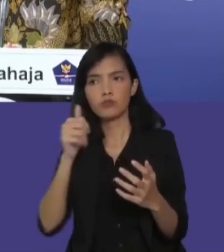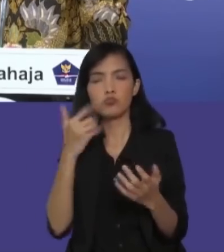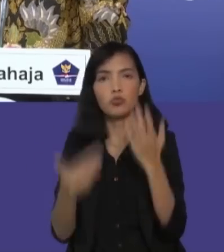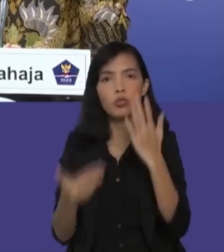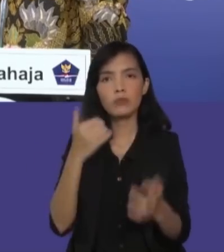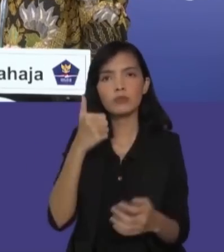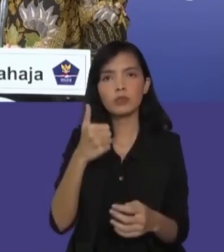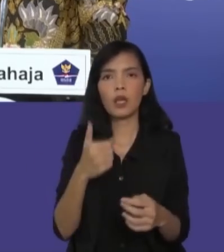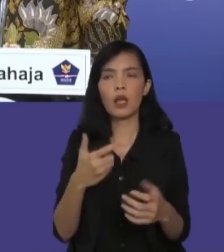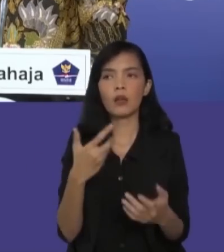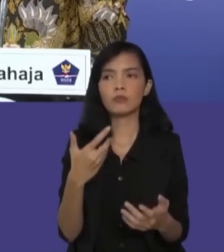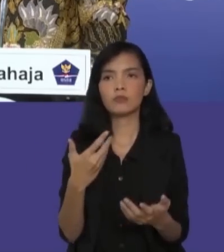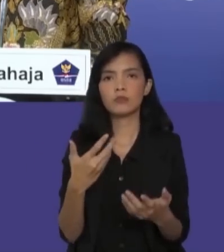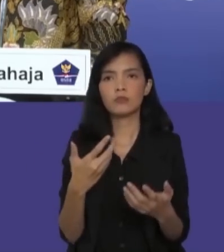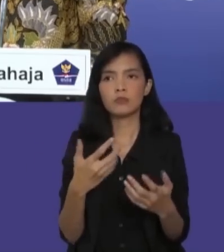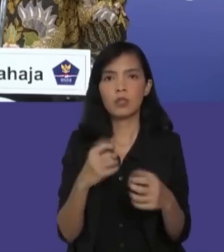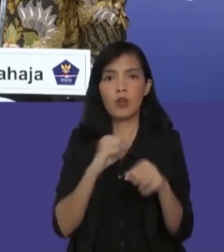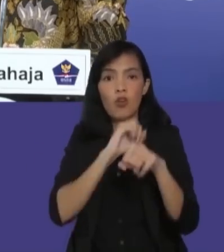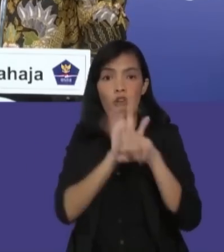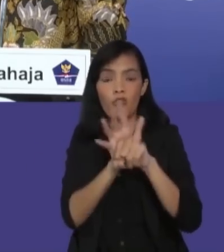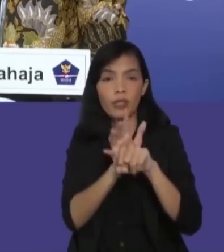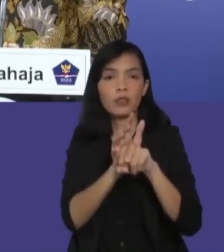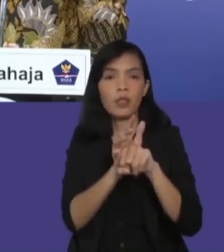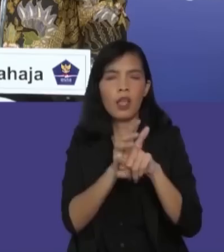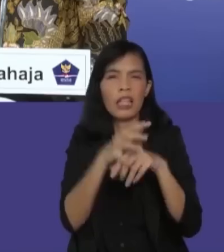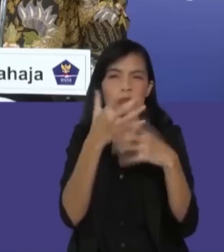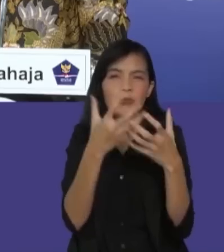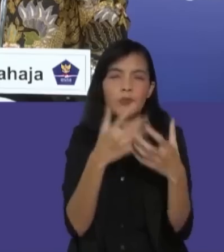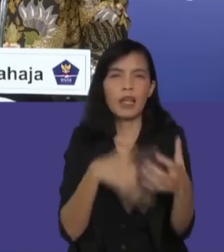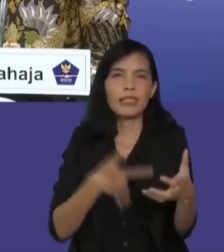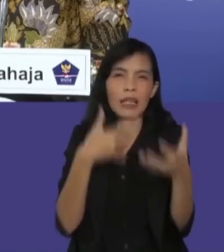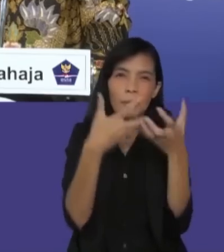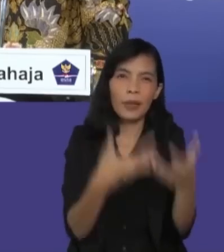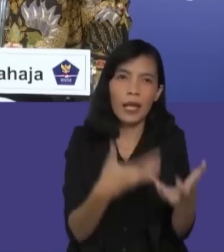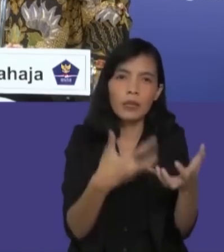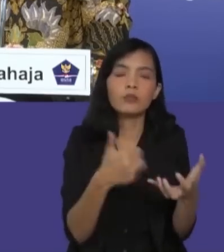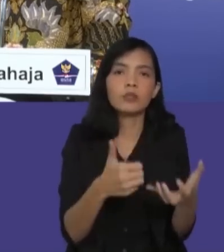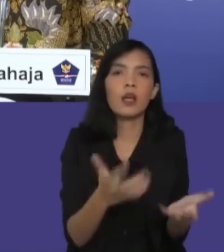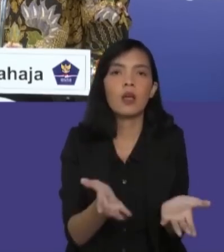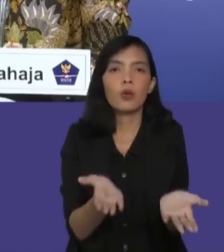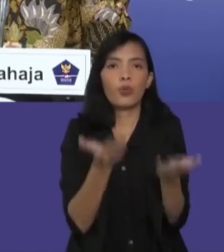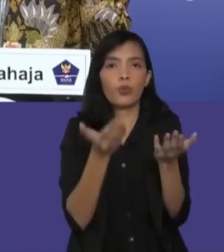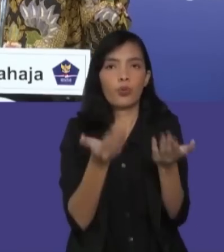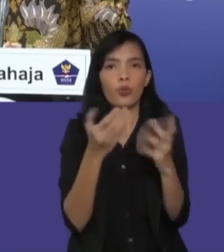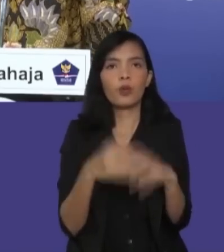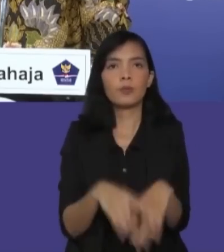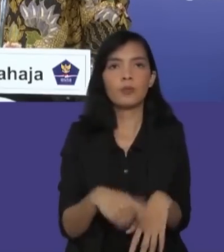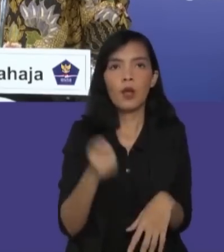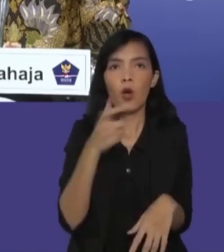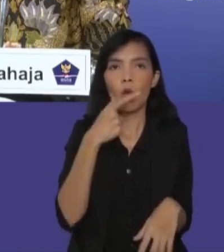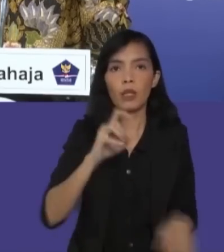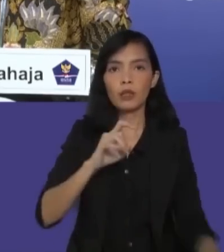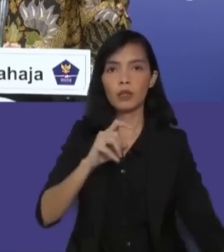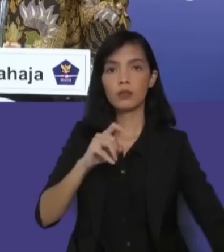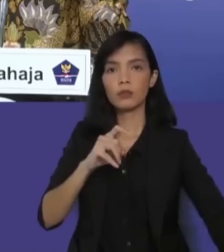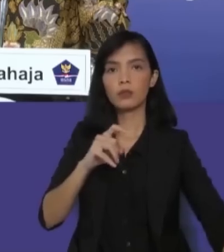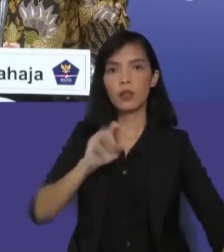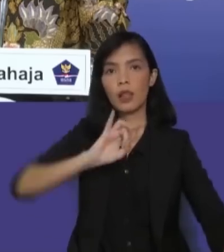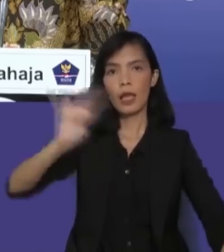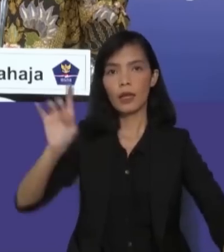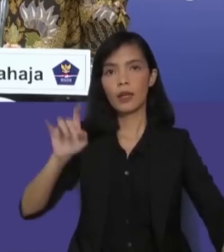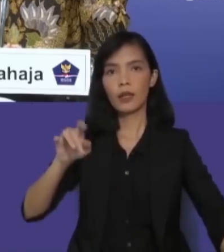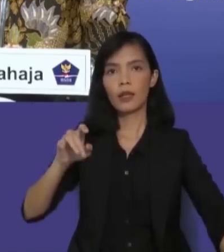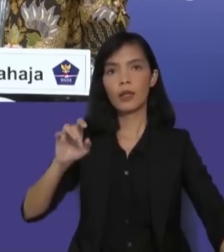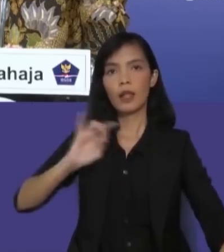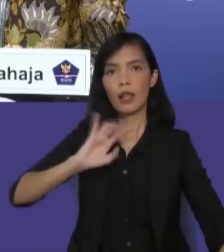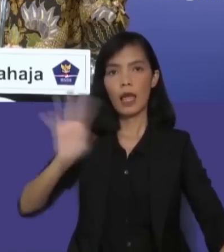bisa meringankan beban dari penderita COVID-19. Di luar obat yang biasa kita